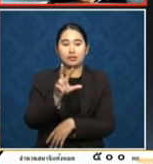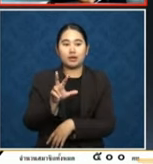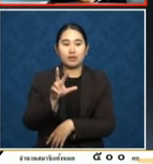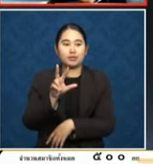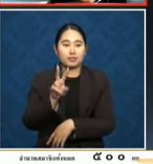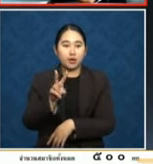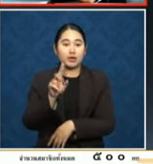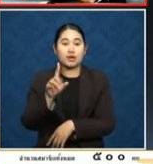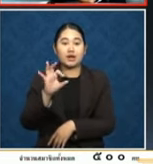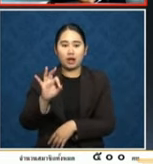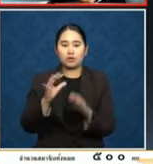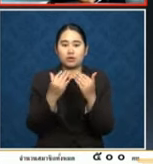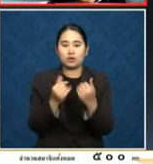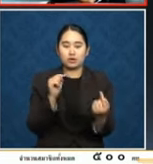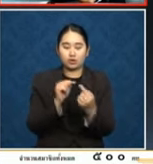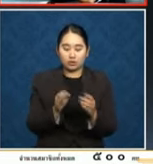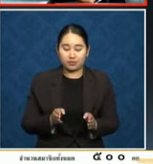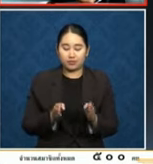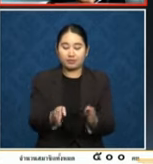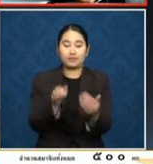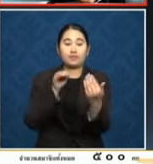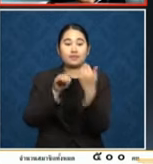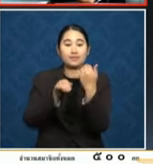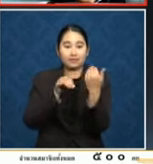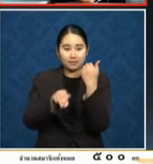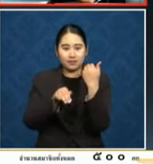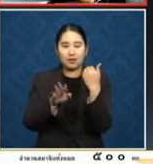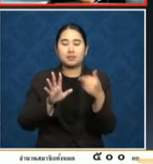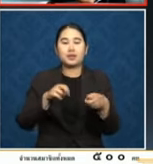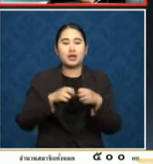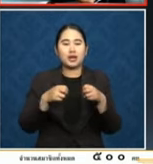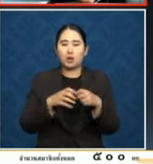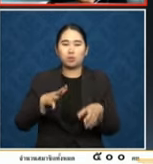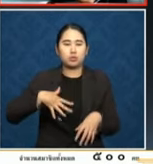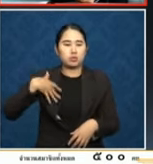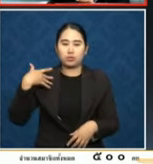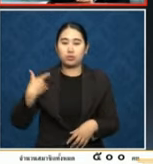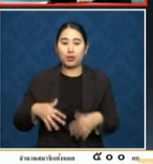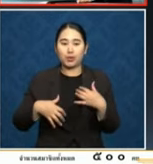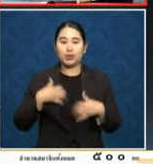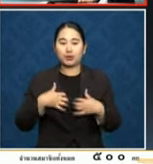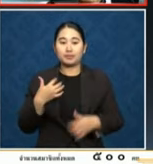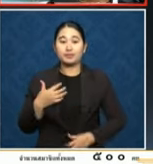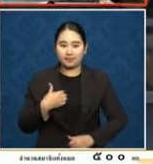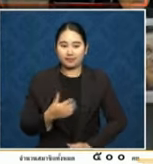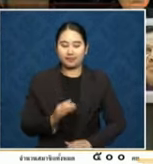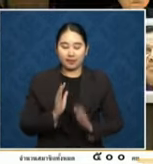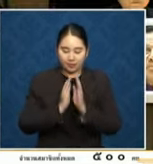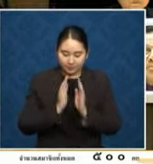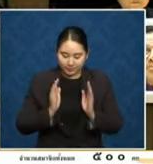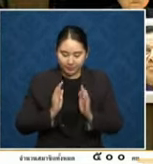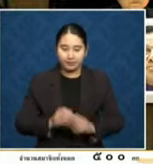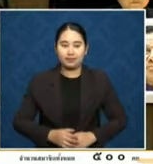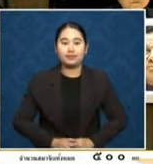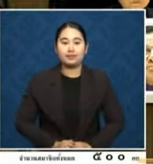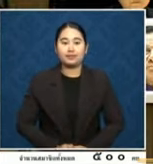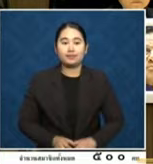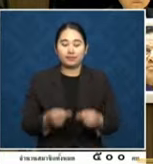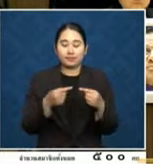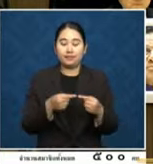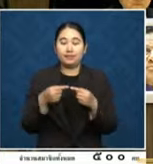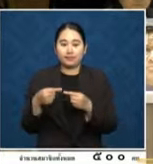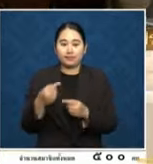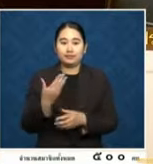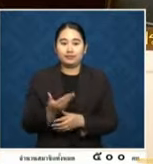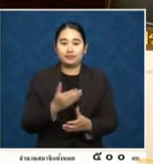ช่วงกิโลเมตรที่45ถึง47นะครับเดือดร้อนมากครับขอบคุณมากครับผม ขอบคุณครับขอเชิญท่านช